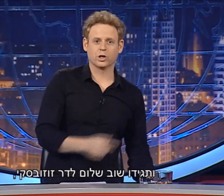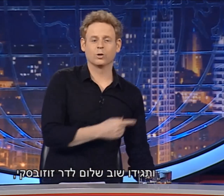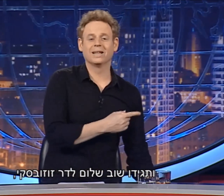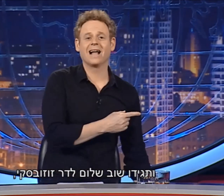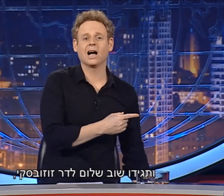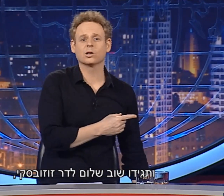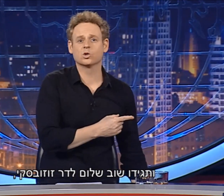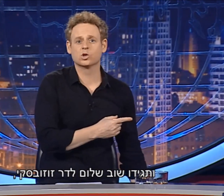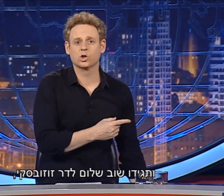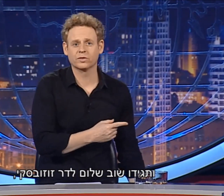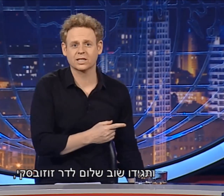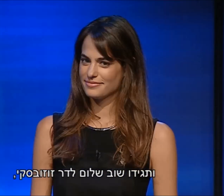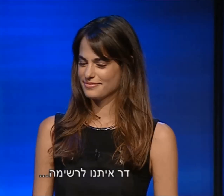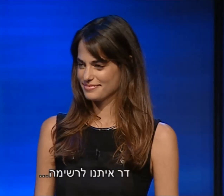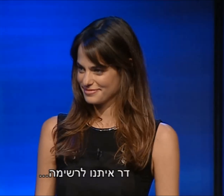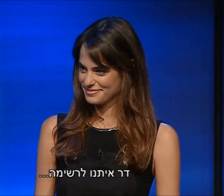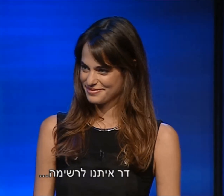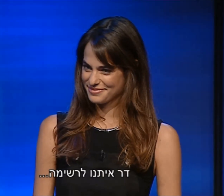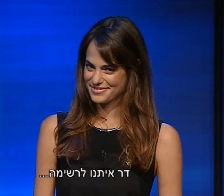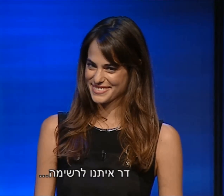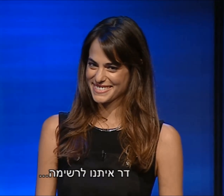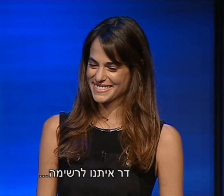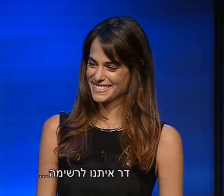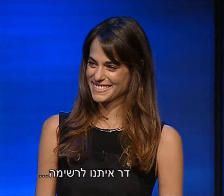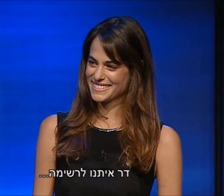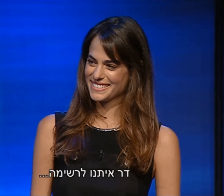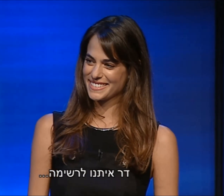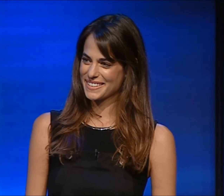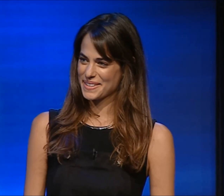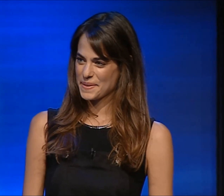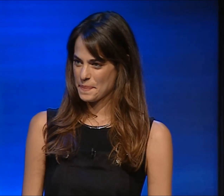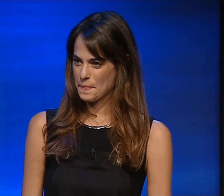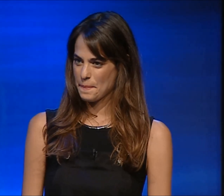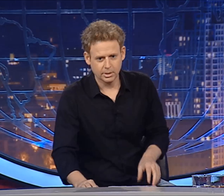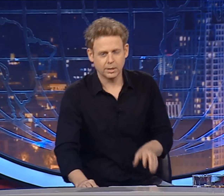ותגידו שוב שלום לדר זוזובסקי, דר איתנו לראשונה.